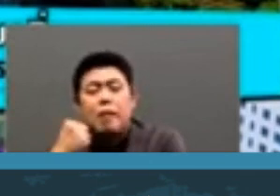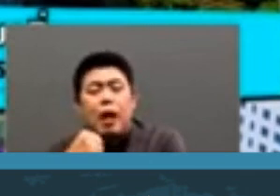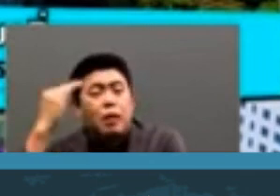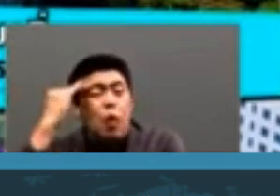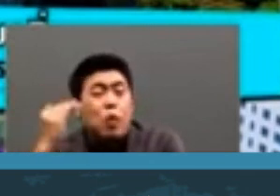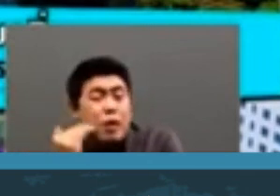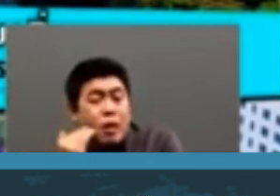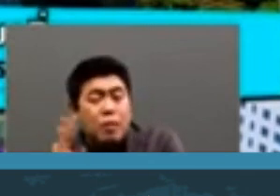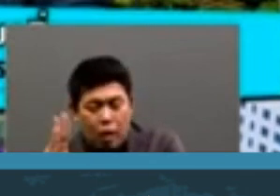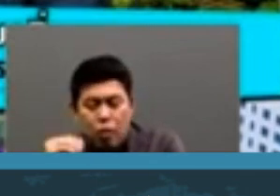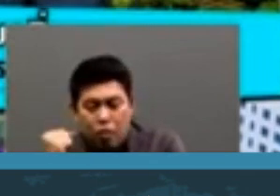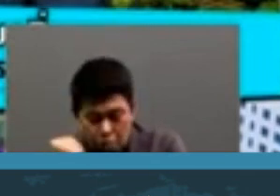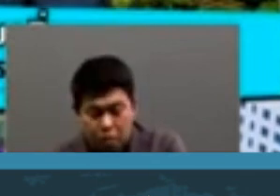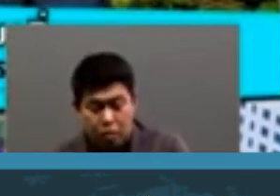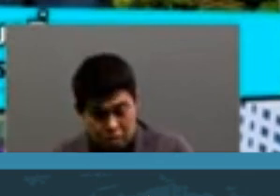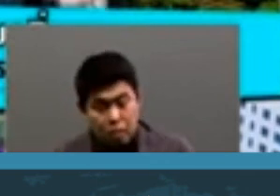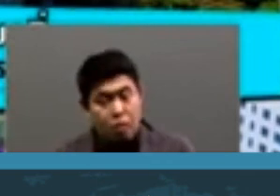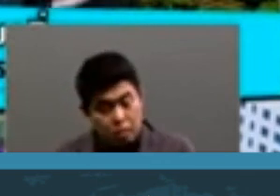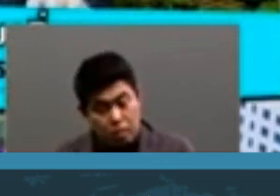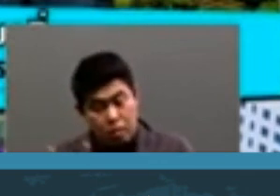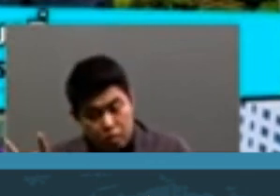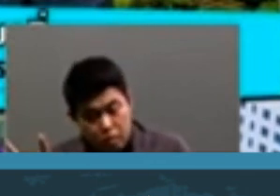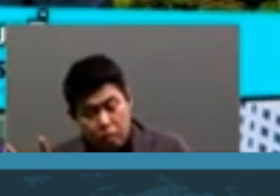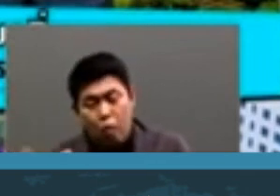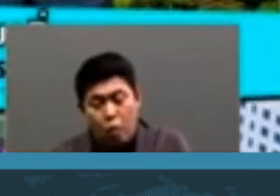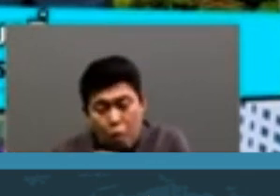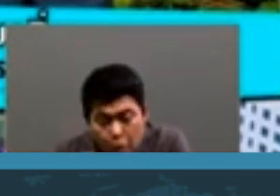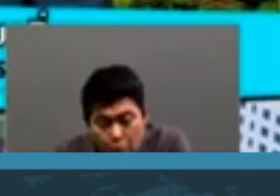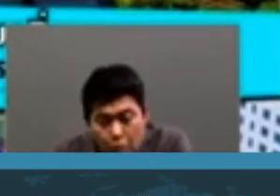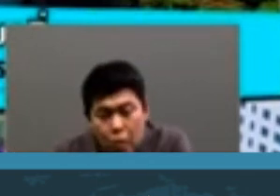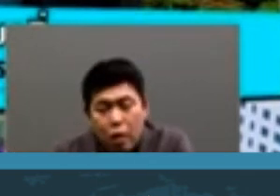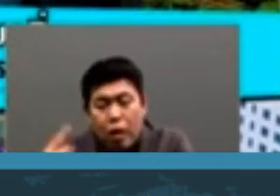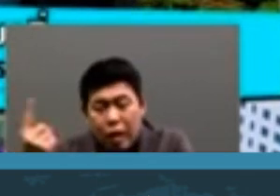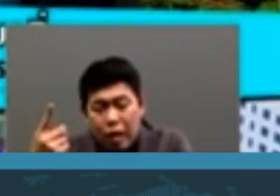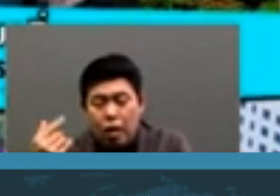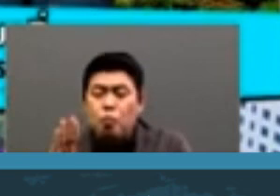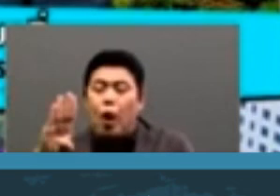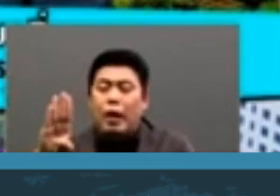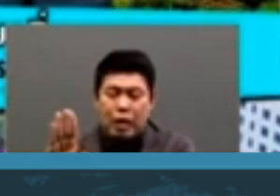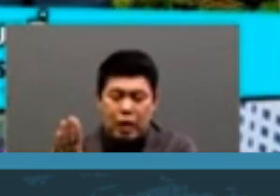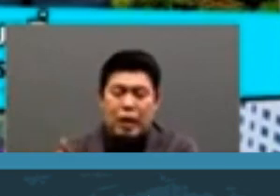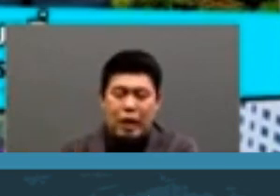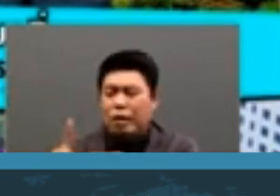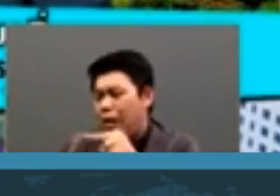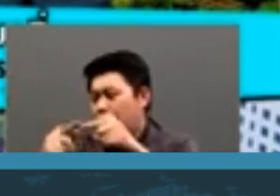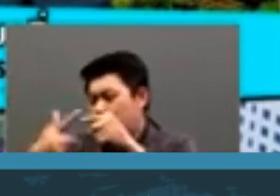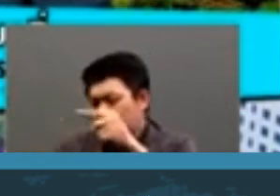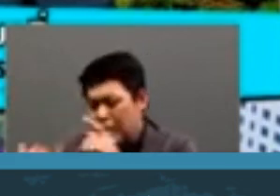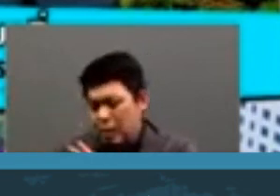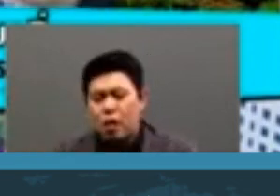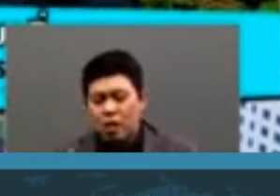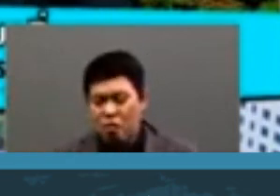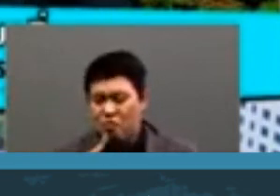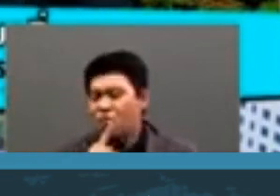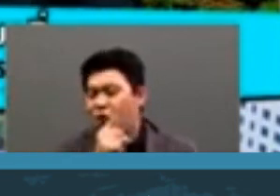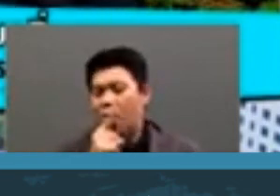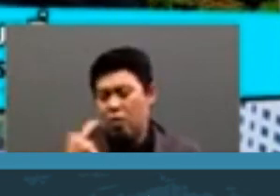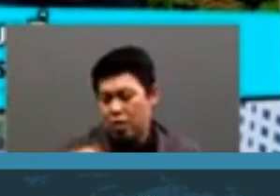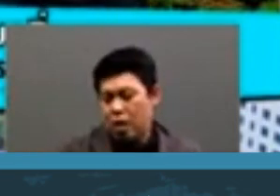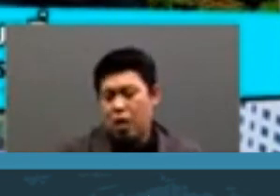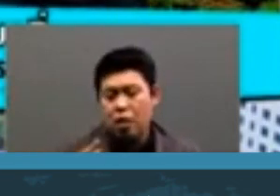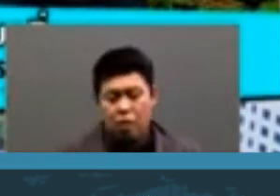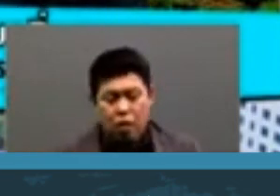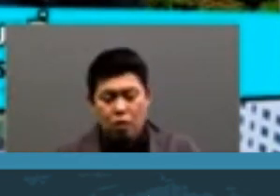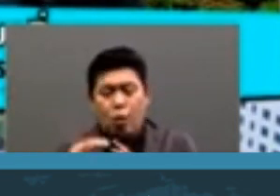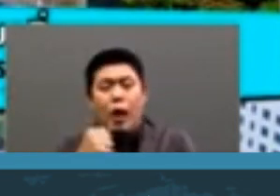แรงงานนอกระบบ 21ล้านคนเราตั้งกองทุนแรงงานระบบผ่านครมเรียบร้อยแล้วกฎหมายเลือกใช้เวลาเกือบ 2ปีรัฐบาลครั้งหน้าไม่รู้เป็นใคร